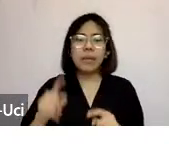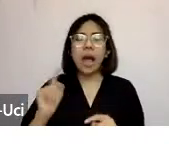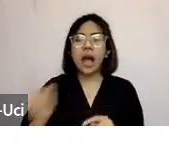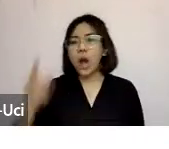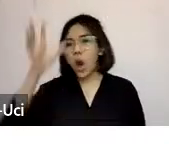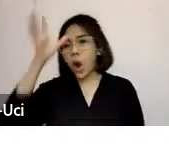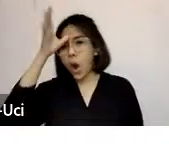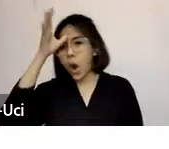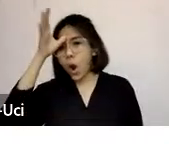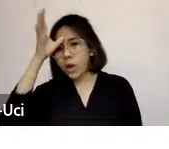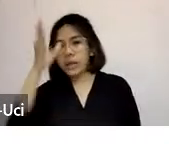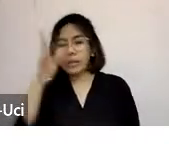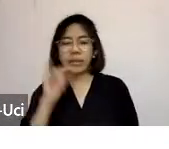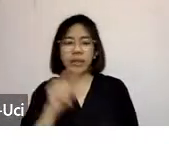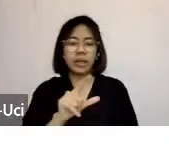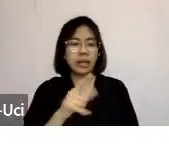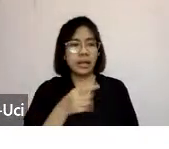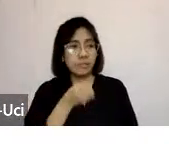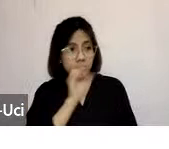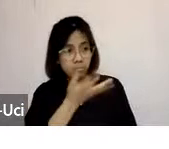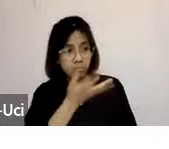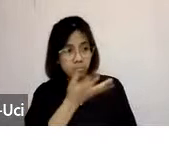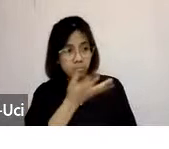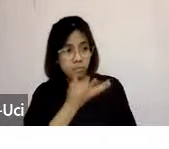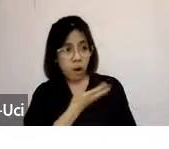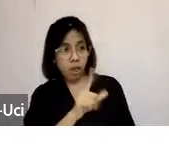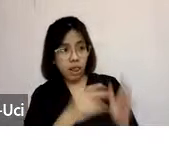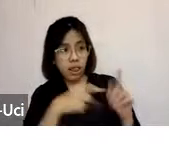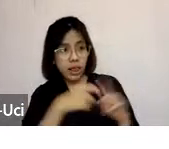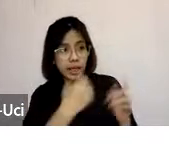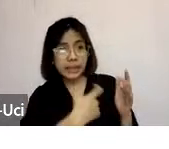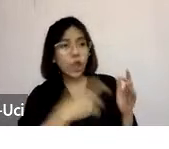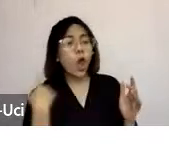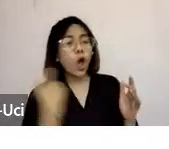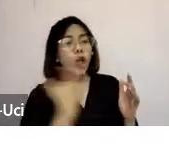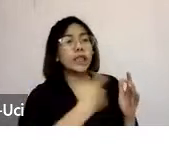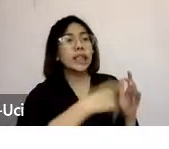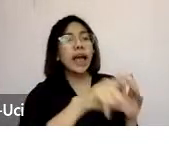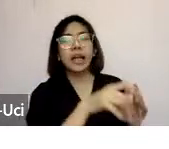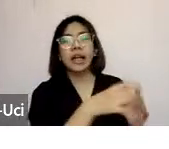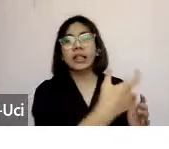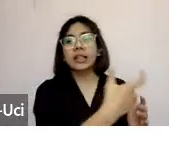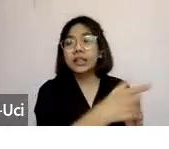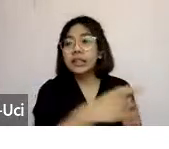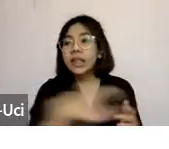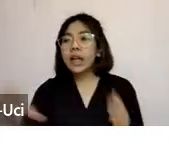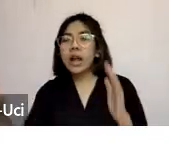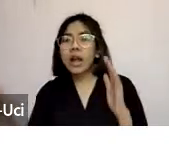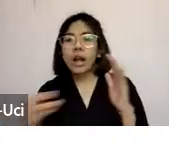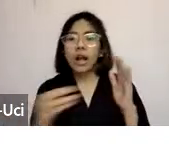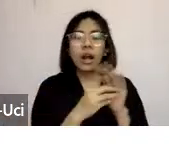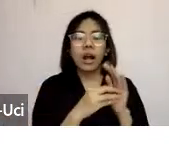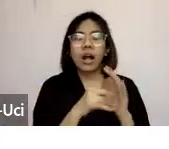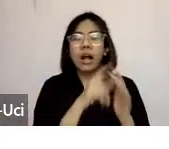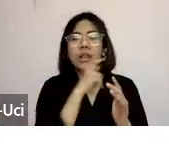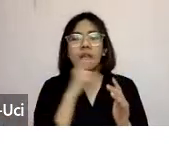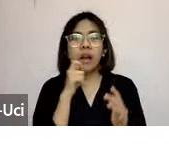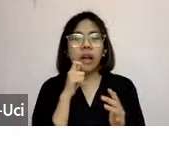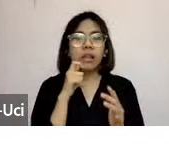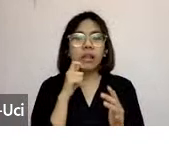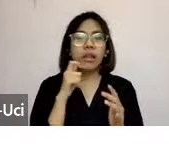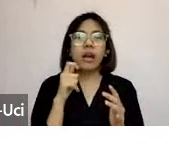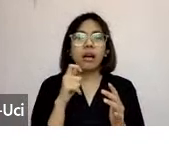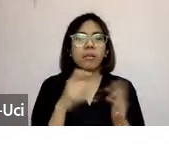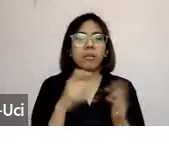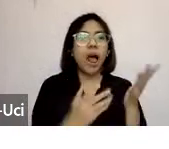ditangkap ia dipenjarakan pada di enggak tahu apa tepat tentang isi Facebooknya berarti ini kan tidak dengan sengaja